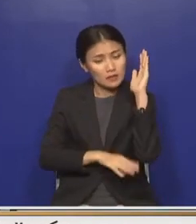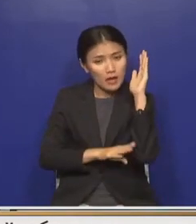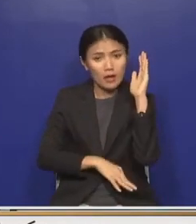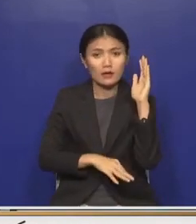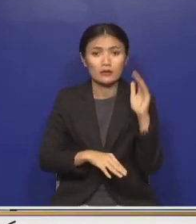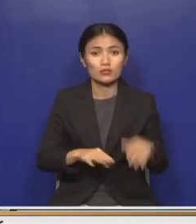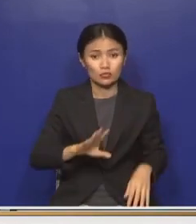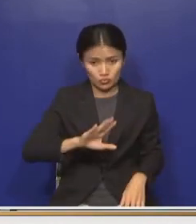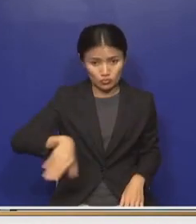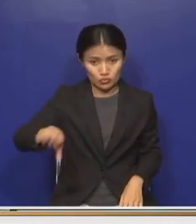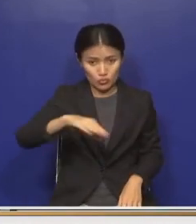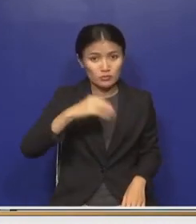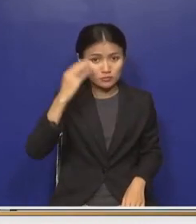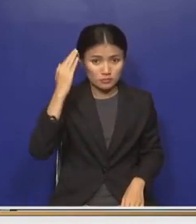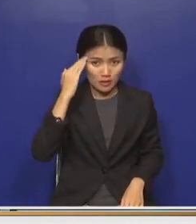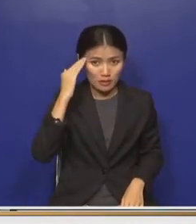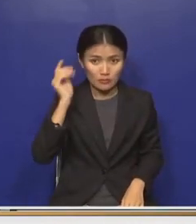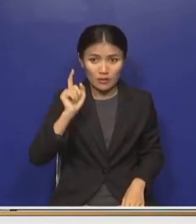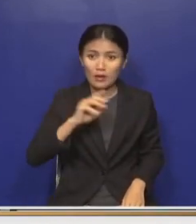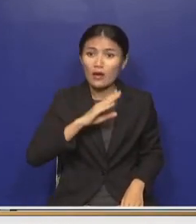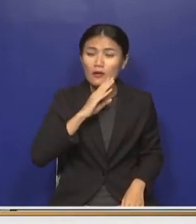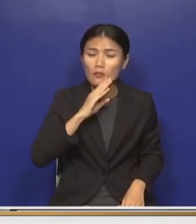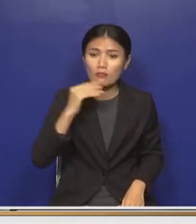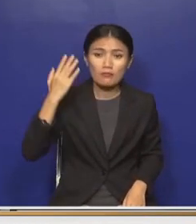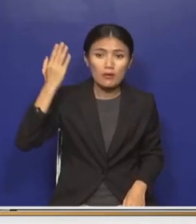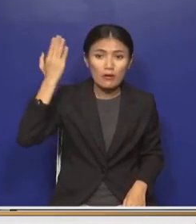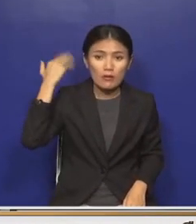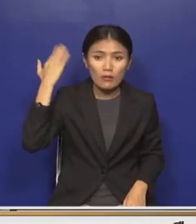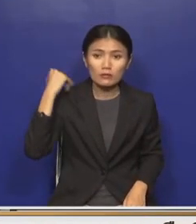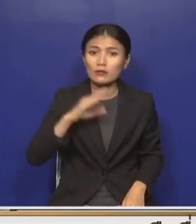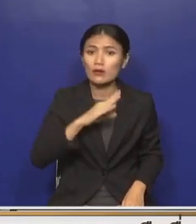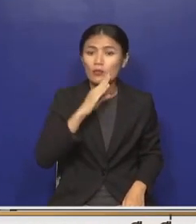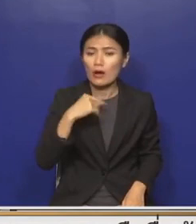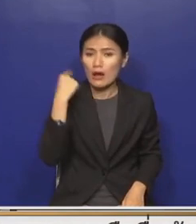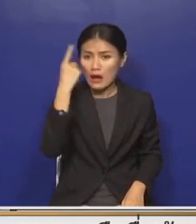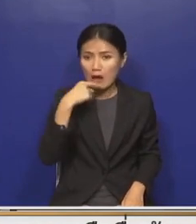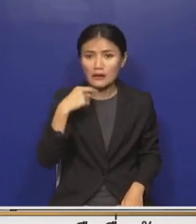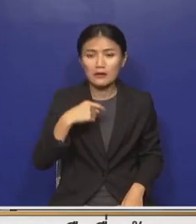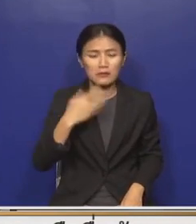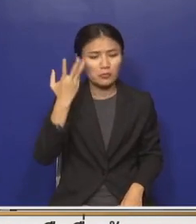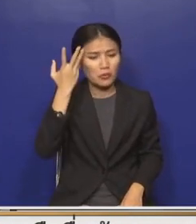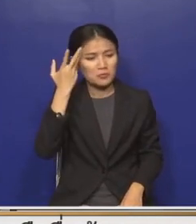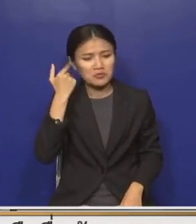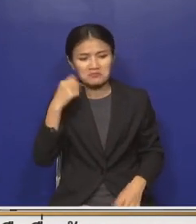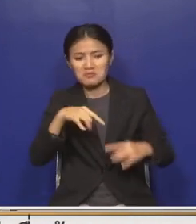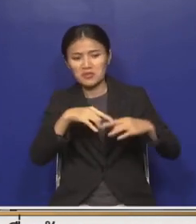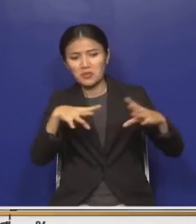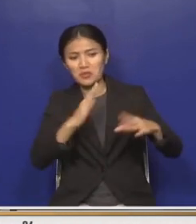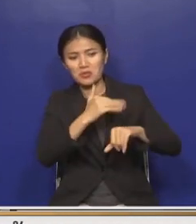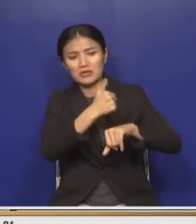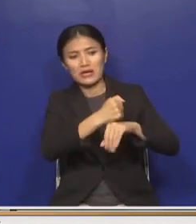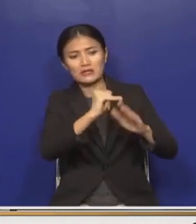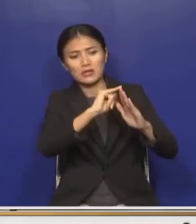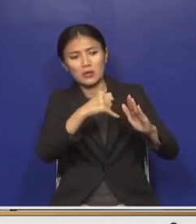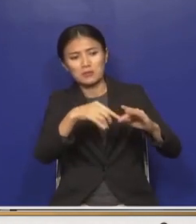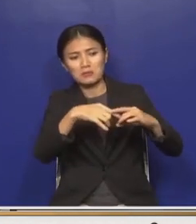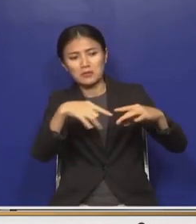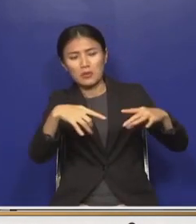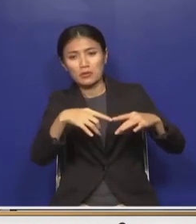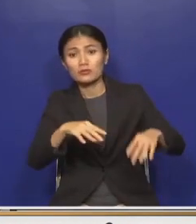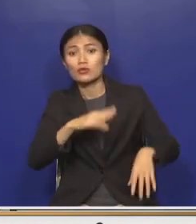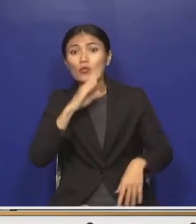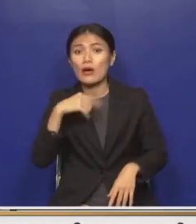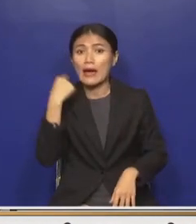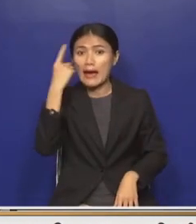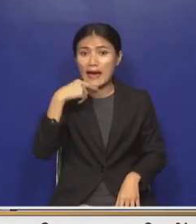เปนที่สาบดีว่าถ้าอ้าก่อนเมื่อก่อนนี้ Gonzalezใคนไหนมีกวามแย่งครบริหารก็ส่งย้ายไปอยู่ภาคใต